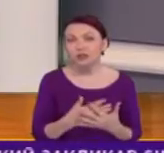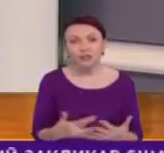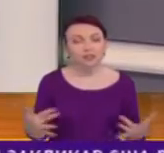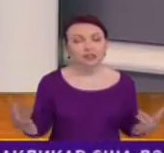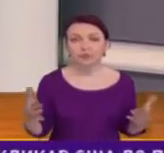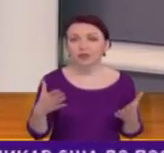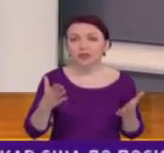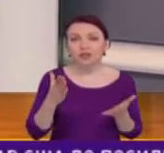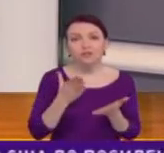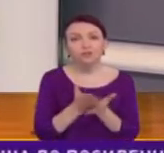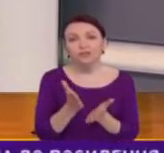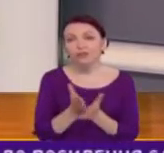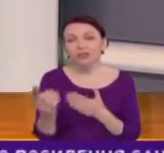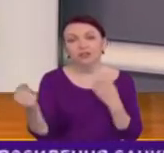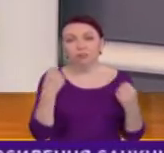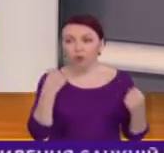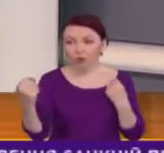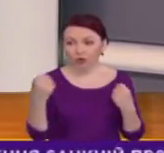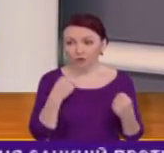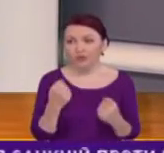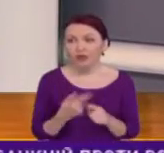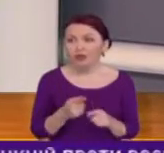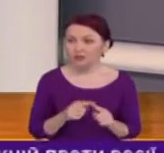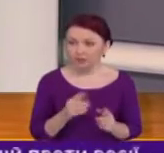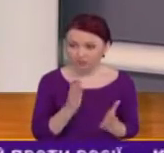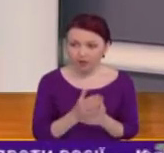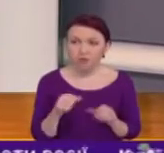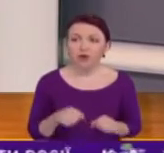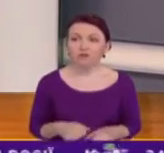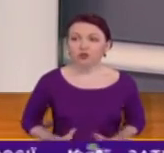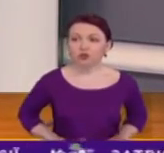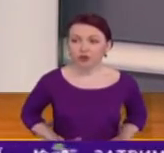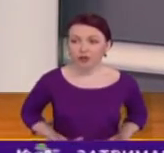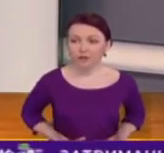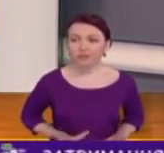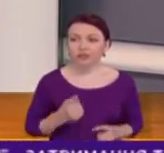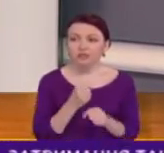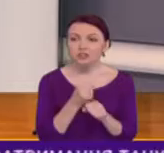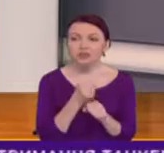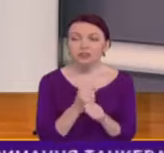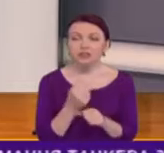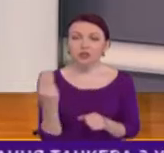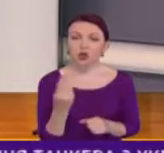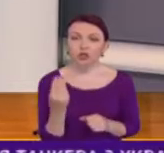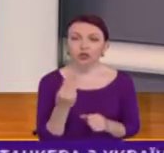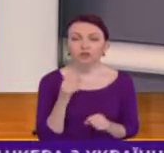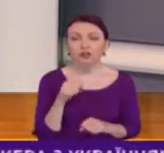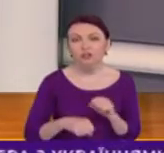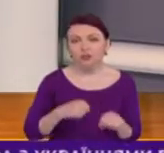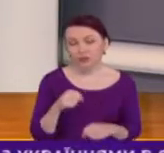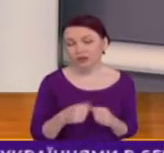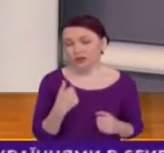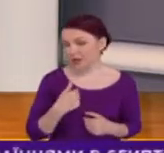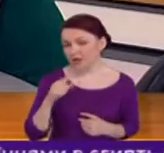видами, спортивними видами. Тому це має право на життя зробити Троєщину велосипедною. Я за,